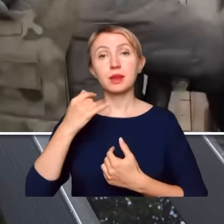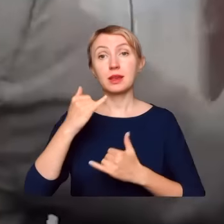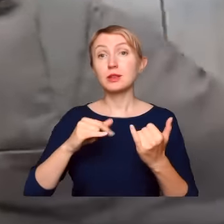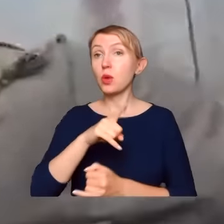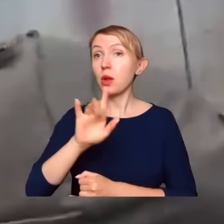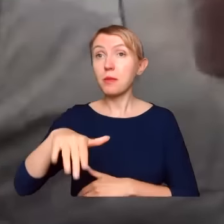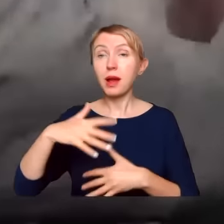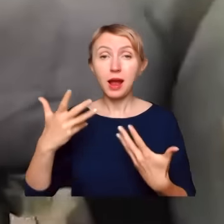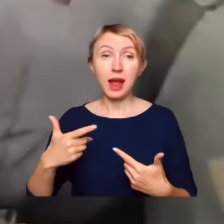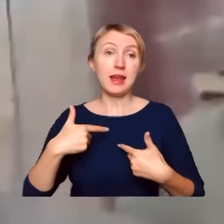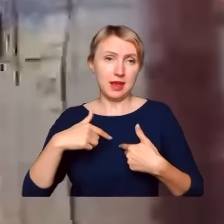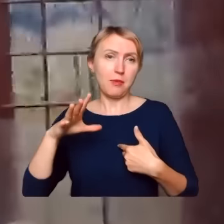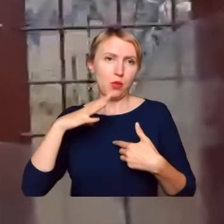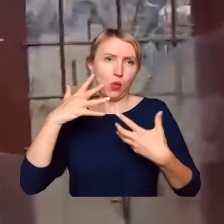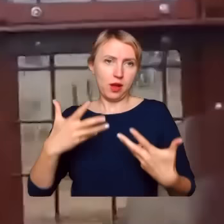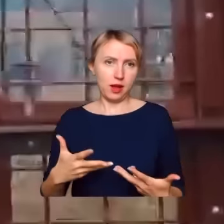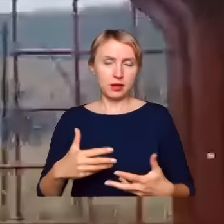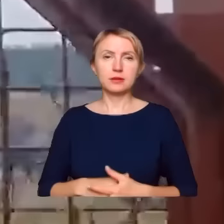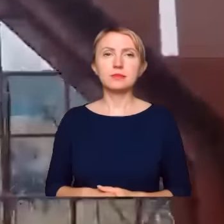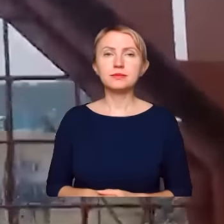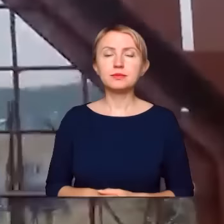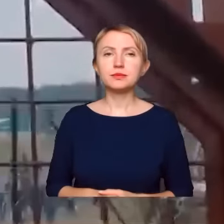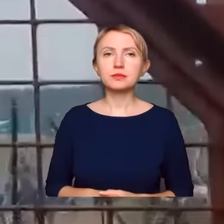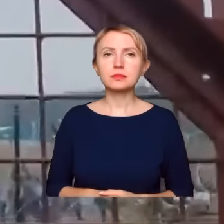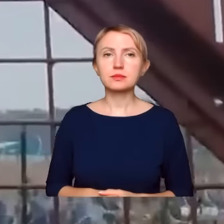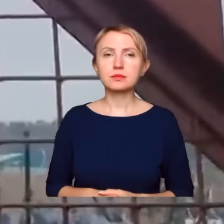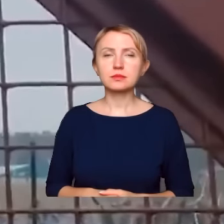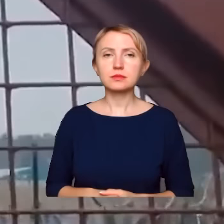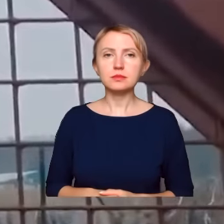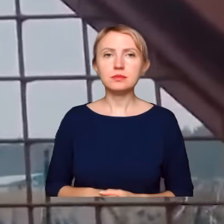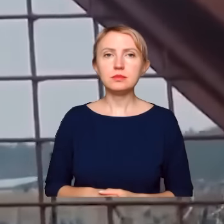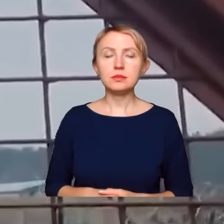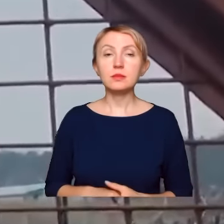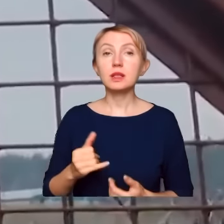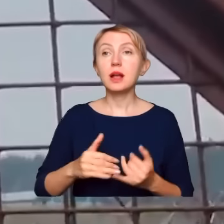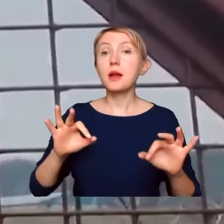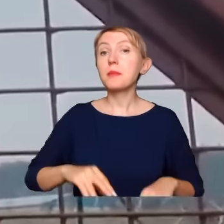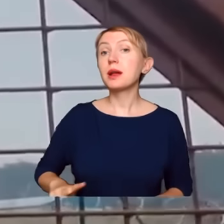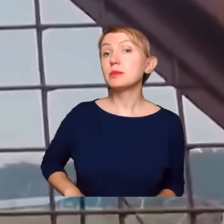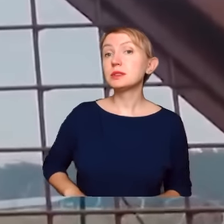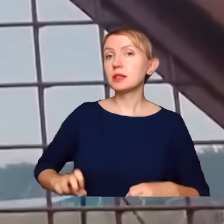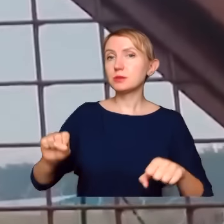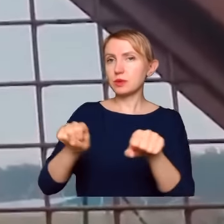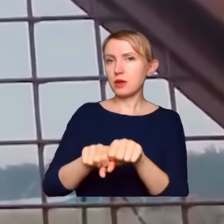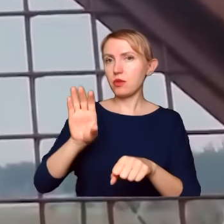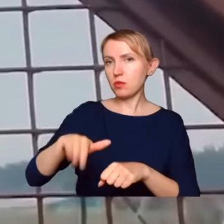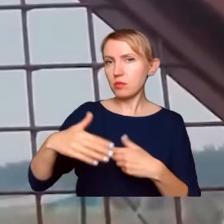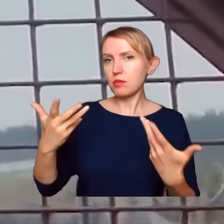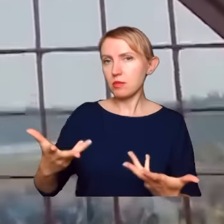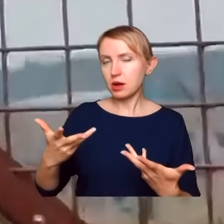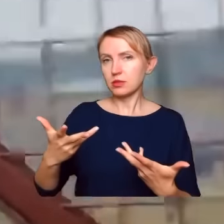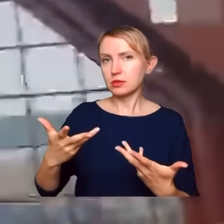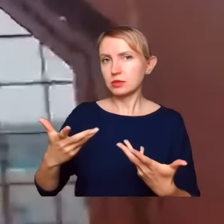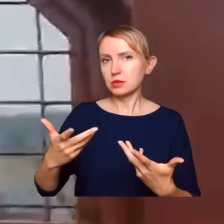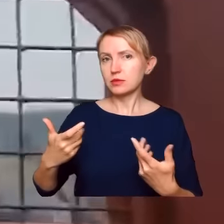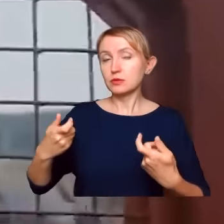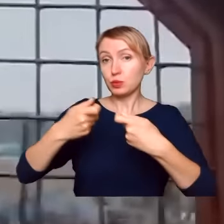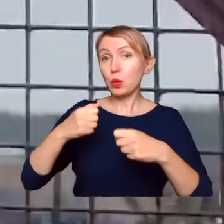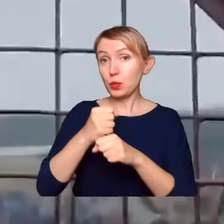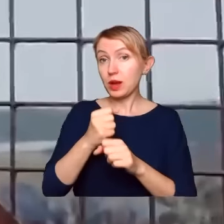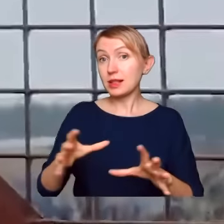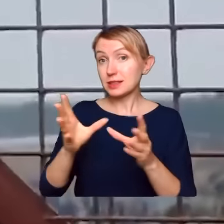strony była taka wola, ale gdyby była taka wola ze strony pana ministra sprawiedliwości i pana premiera Kosiniaka-Kamysza,